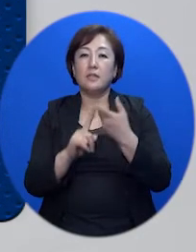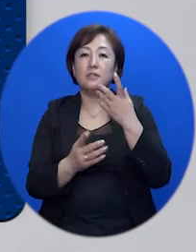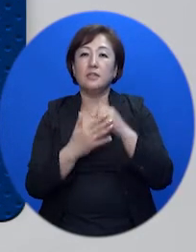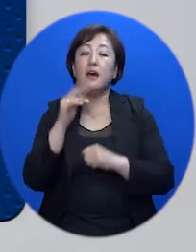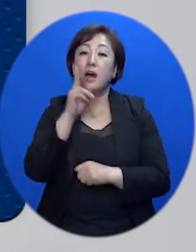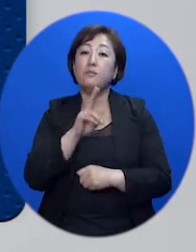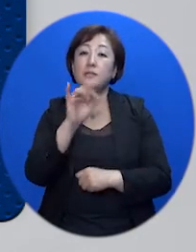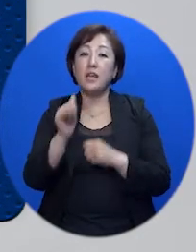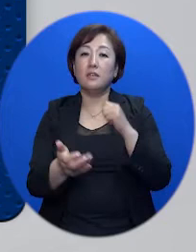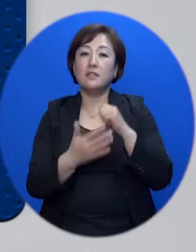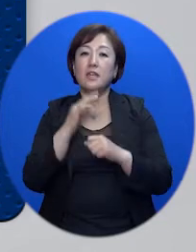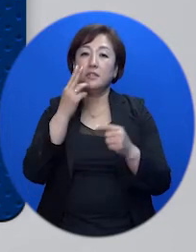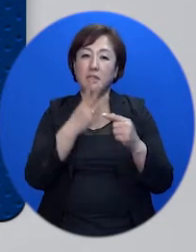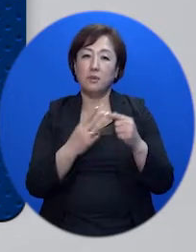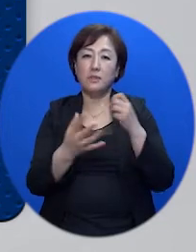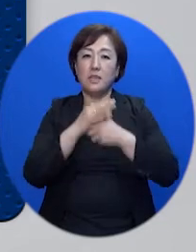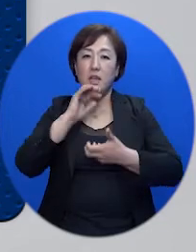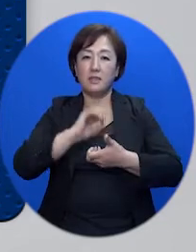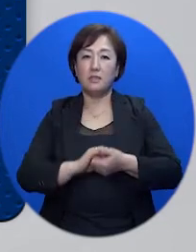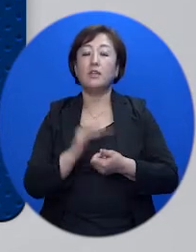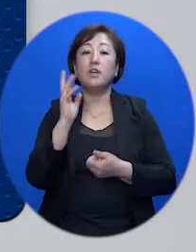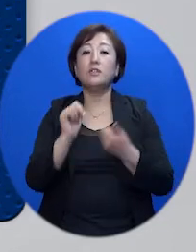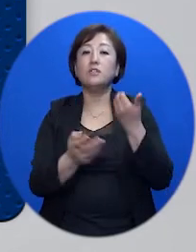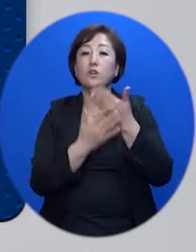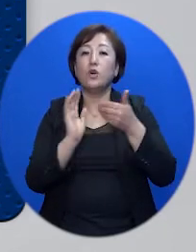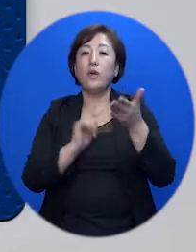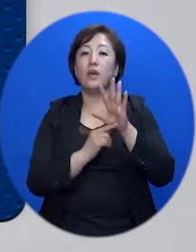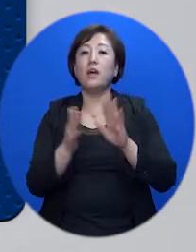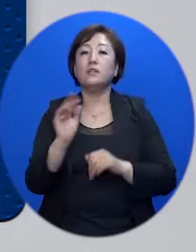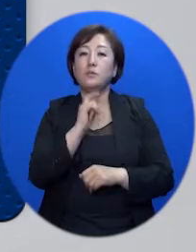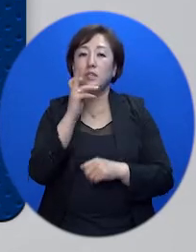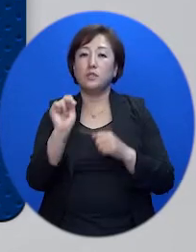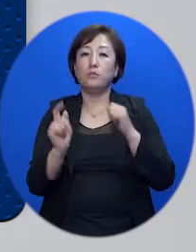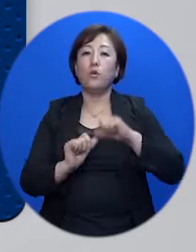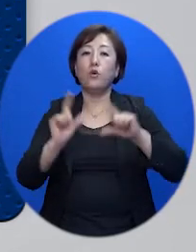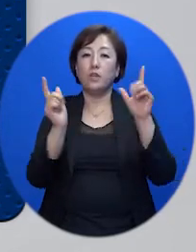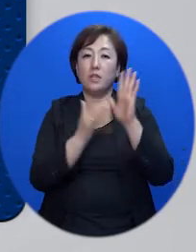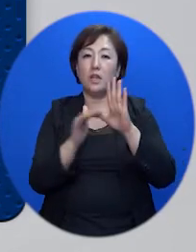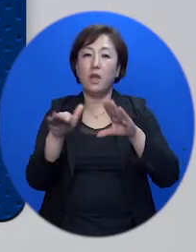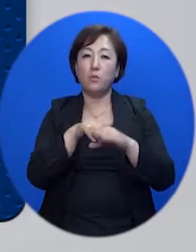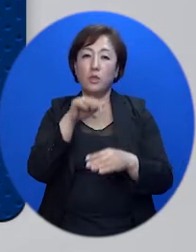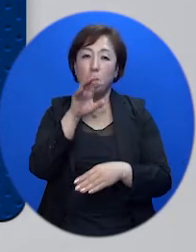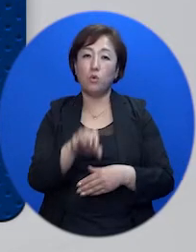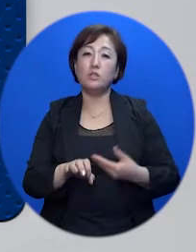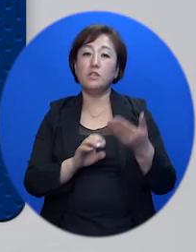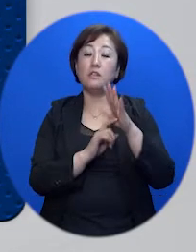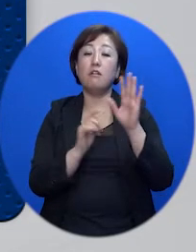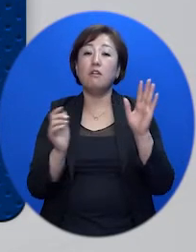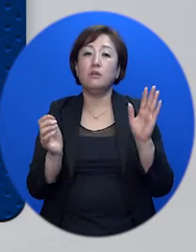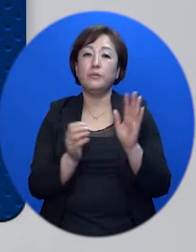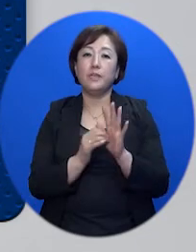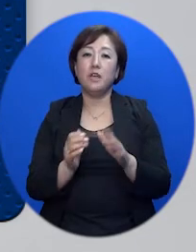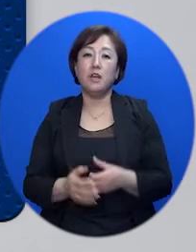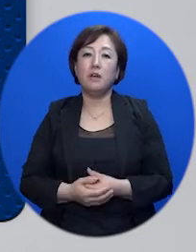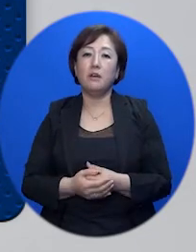울산 시공합창단의 세 번째 정기연주회가 12월 15일 울산 문화예술회관에서 열립니다.